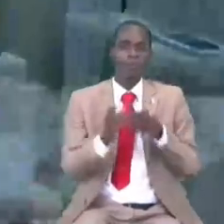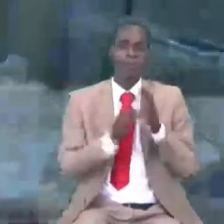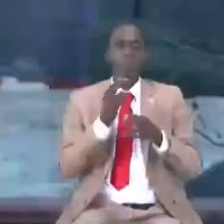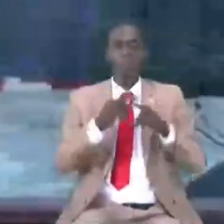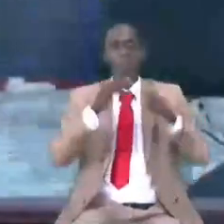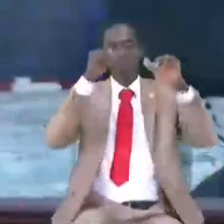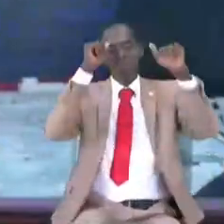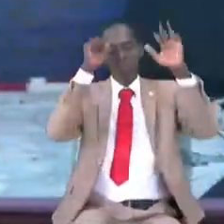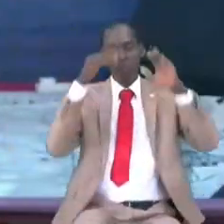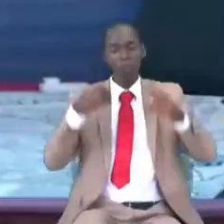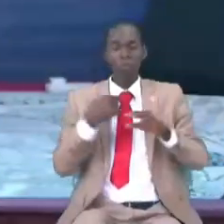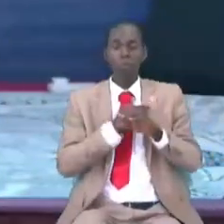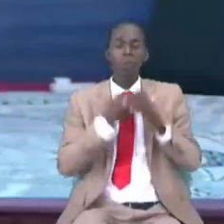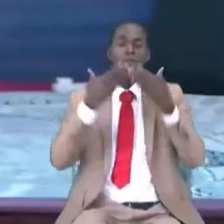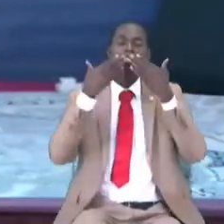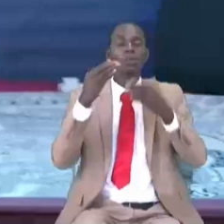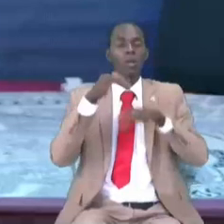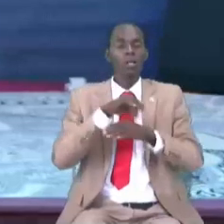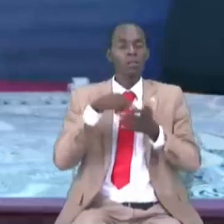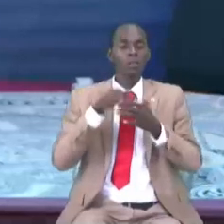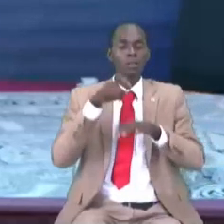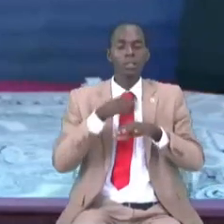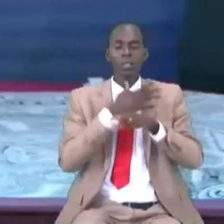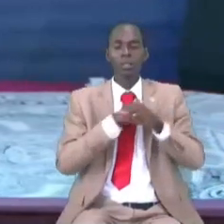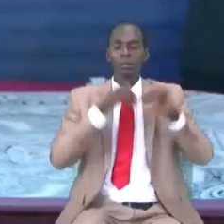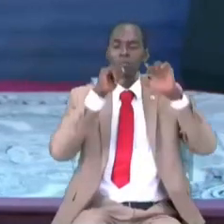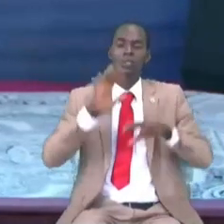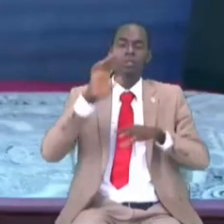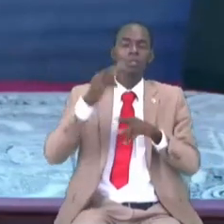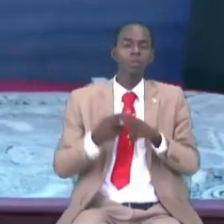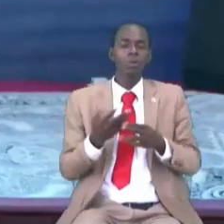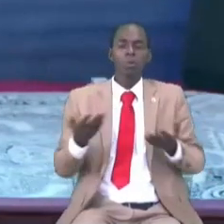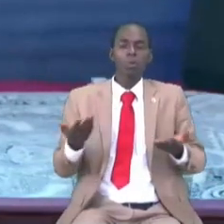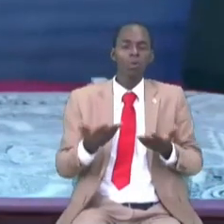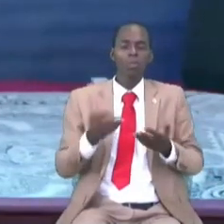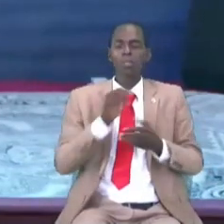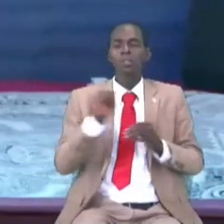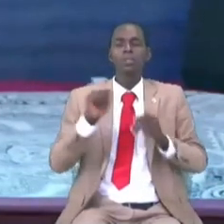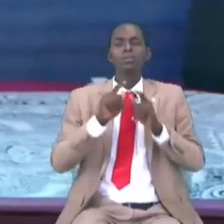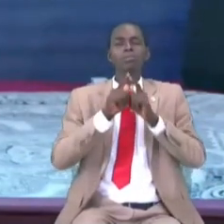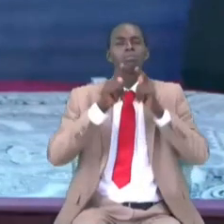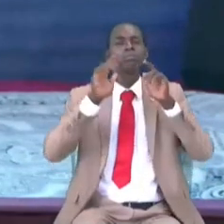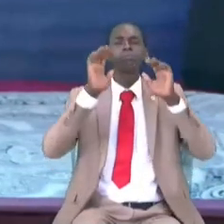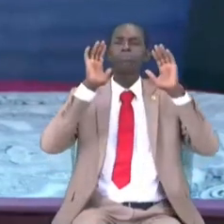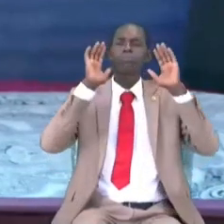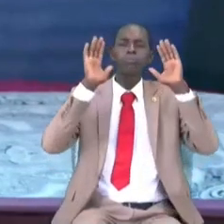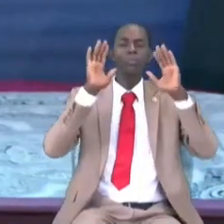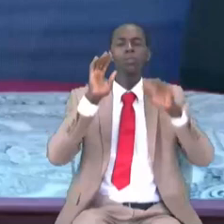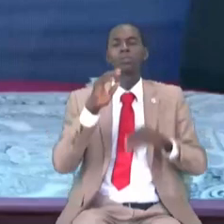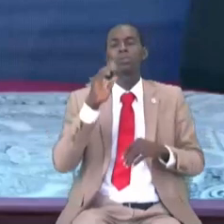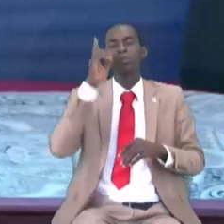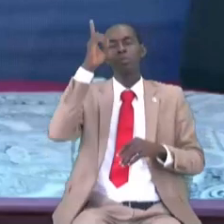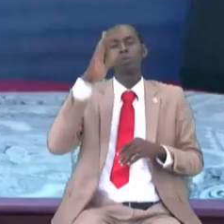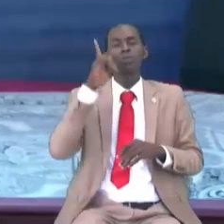Nous bénissons ton nom. Oh, quel grand Dieu es-tu? Tu es bon et ta miséricorde dure pour toujours. Et à cause du sang